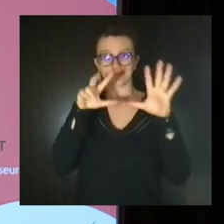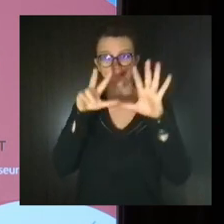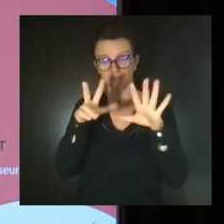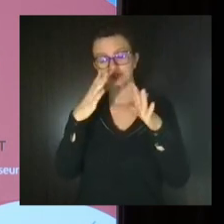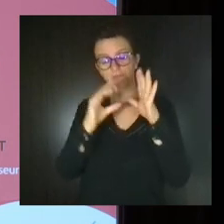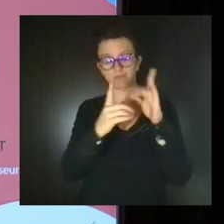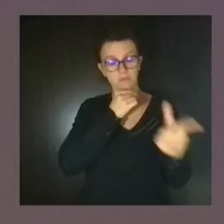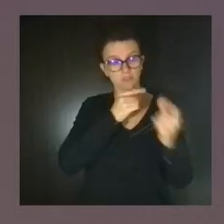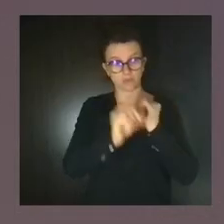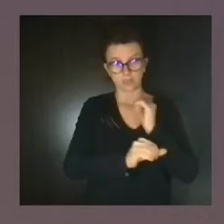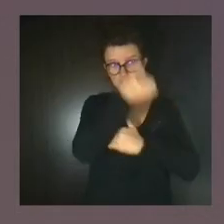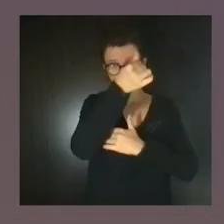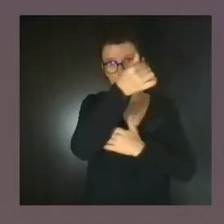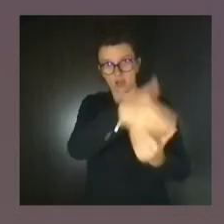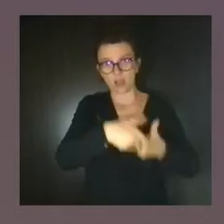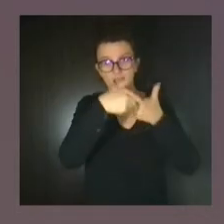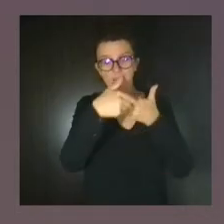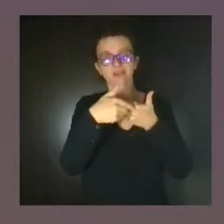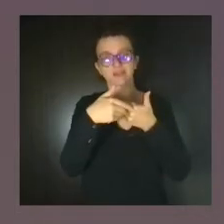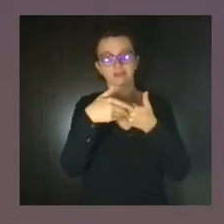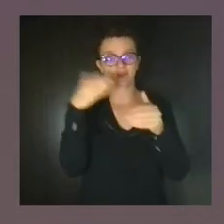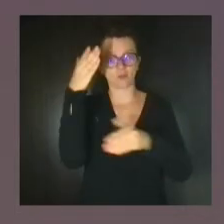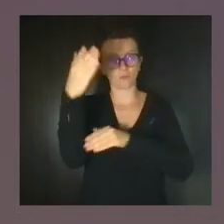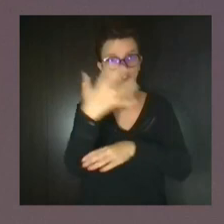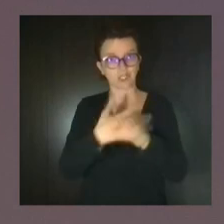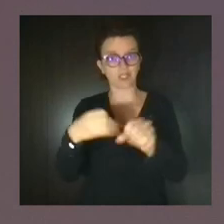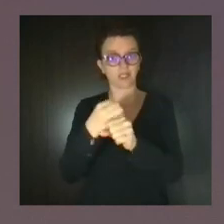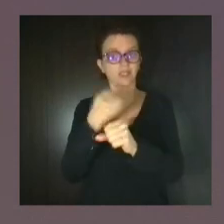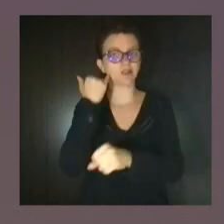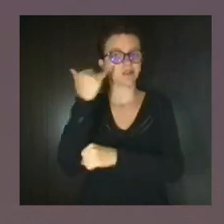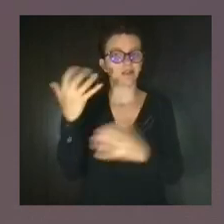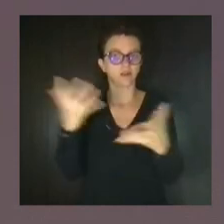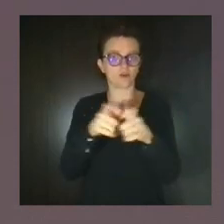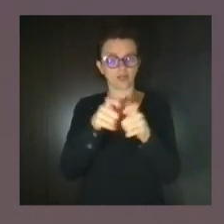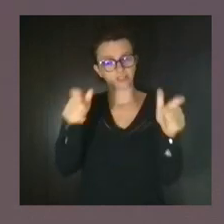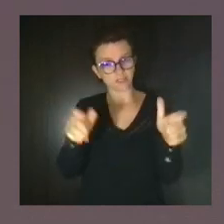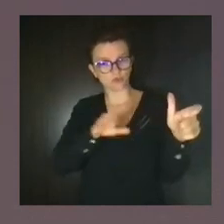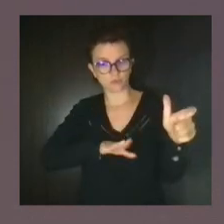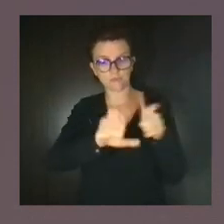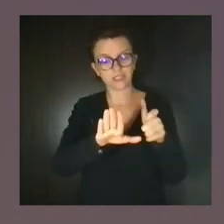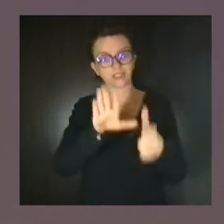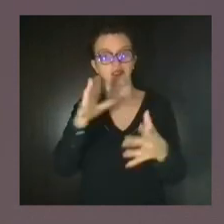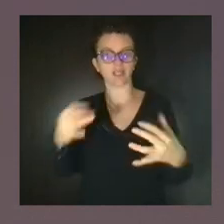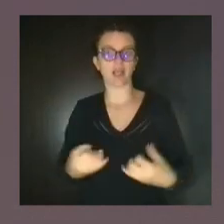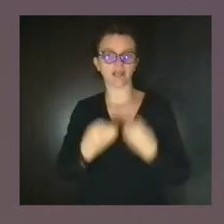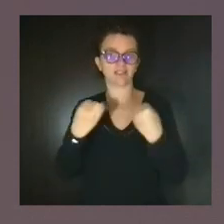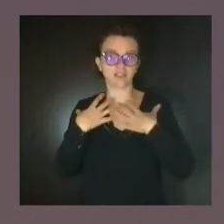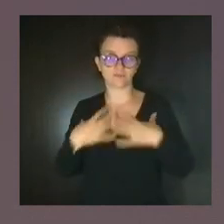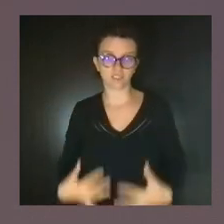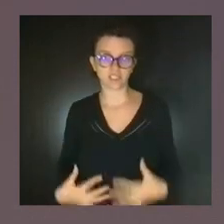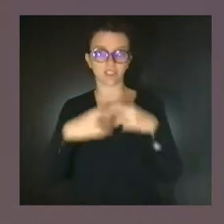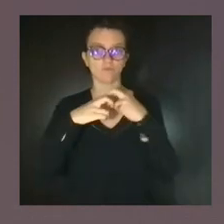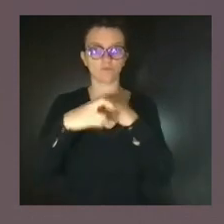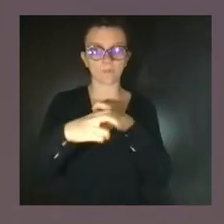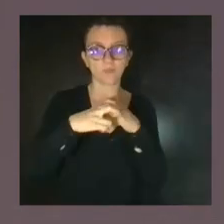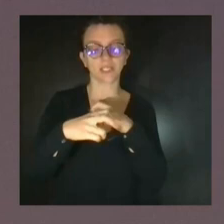nous aide à monter ce projet. L'idée est d'avoir un institut totalement dédié à l'activité physique, la mobilité et au sport